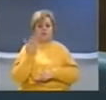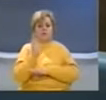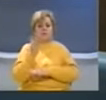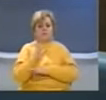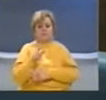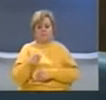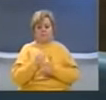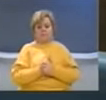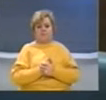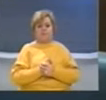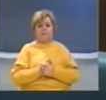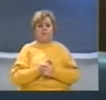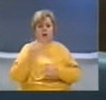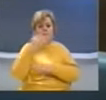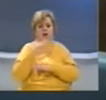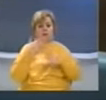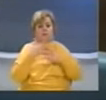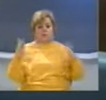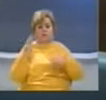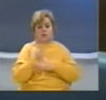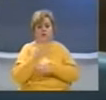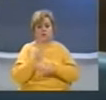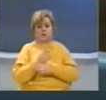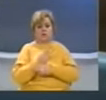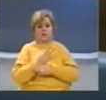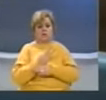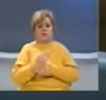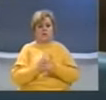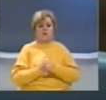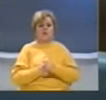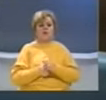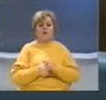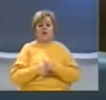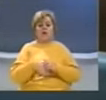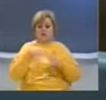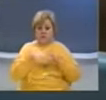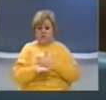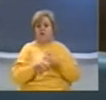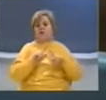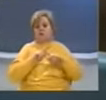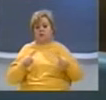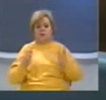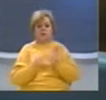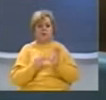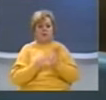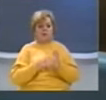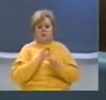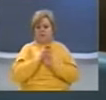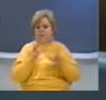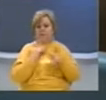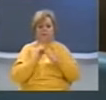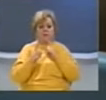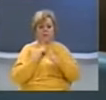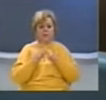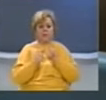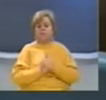asete strategjike shtetërore, qofshin ato ujore, apo nentoksore, apo edhe tjera, nuk duhet as të negociohet, as të